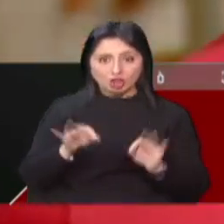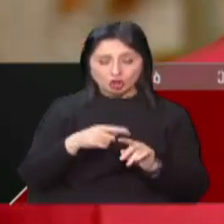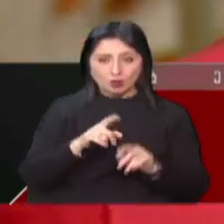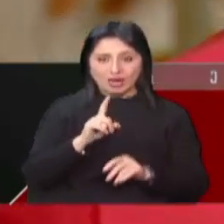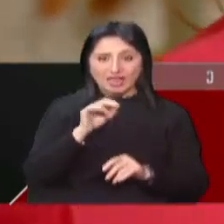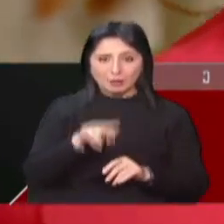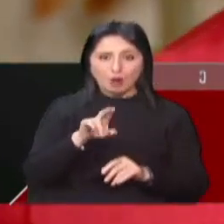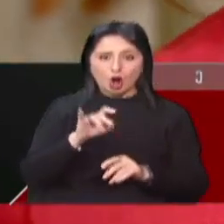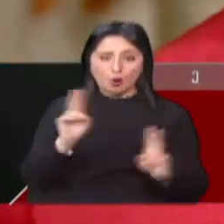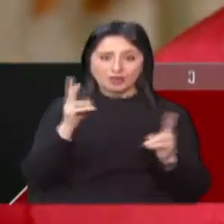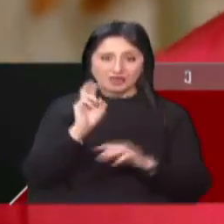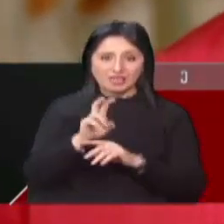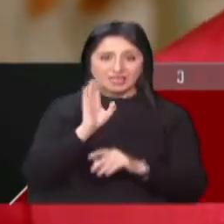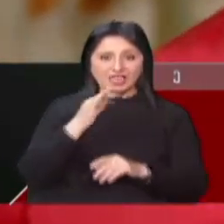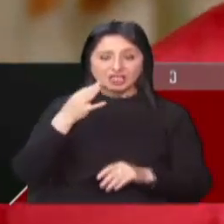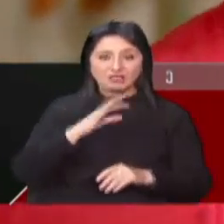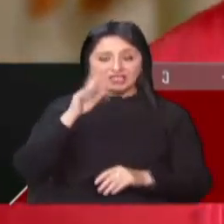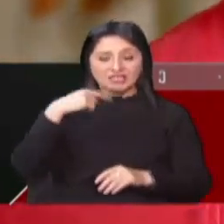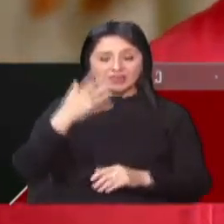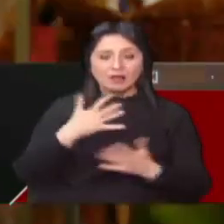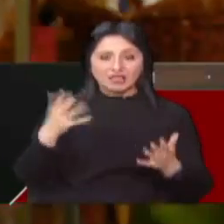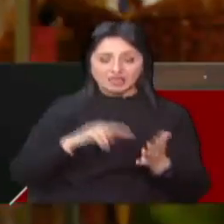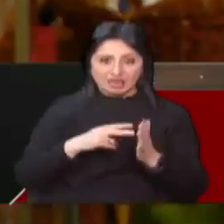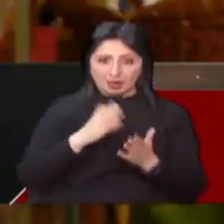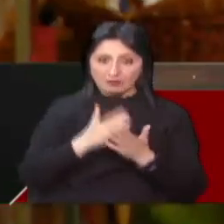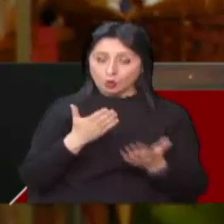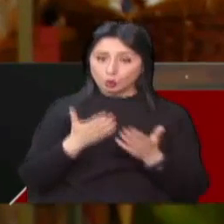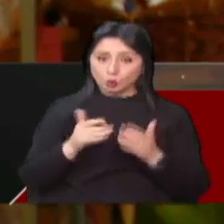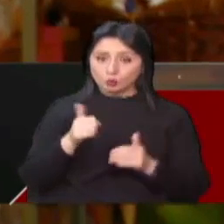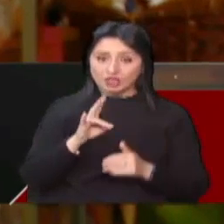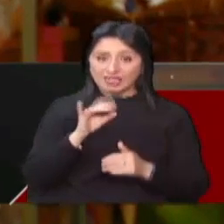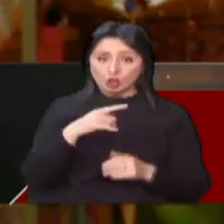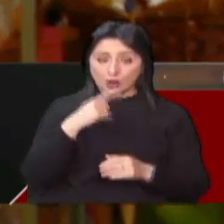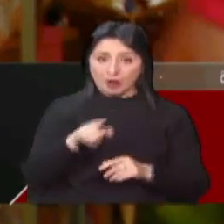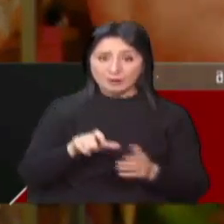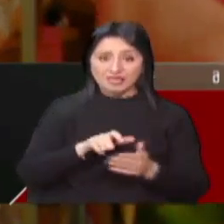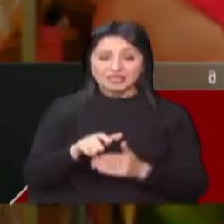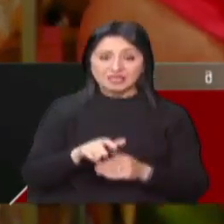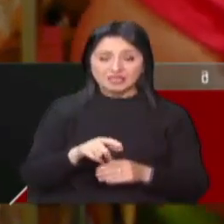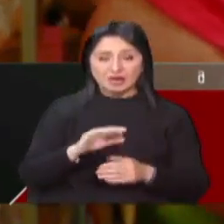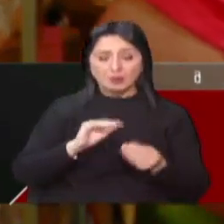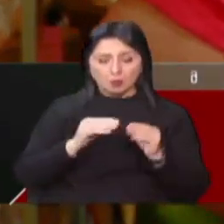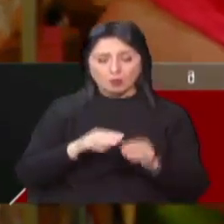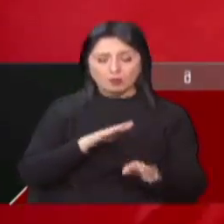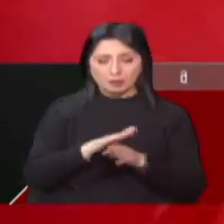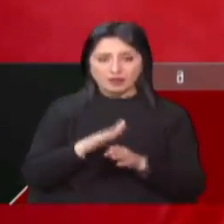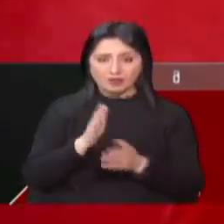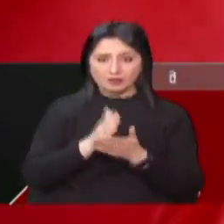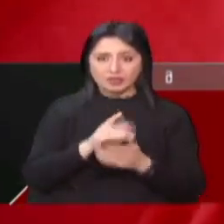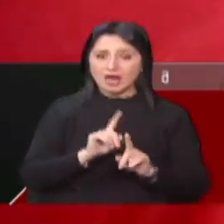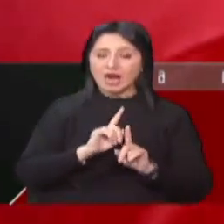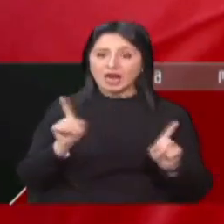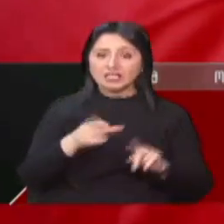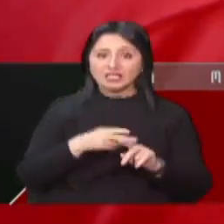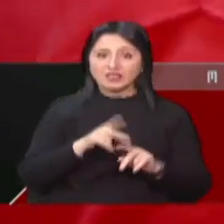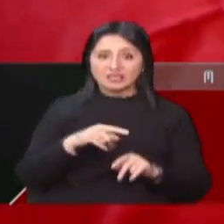ჰიპ-ჰოპის სასწავლებლად დადის. დედაშულს სამომავლოდ დიდი გეგმები აქვს, თუმცა როგორც ნინო ამბობს, ამ გზაზე დიდი გამოწვევები მაინც არსებობს.